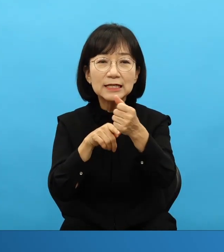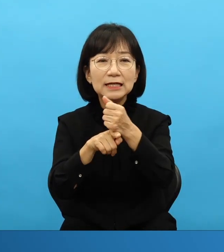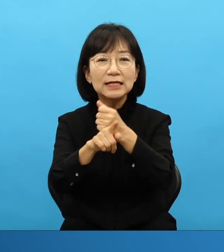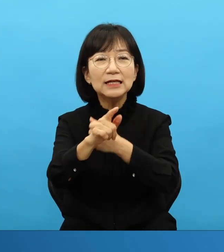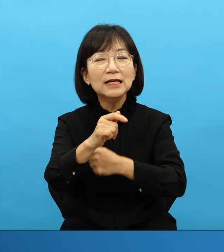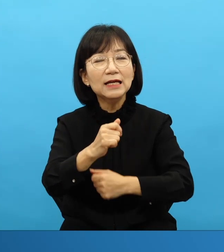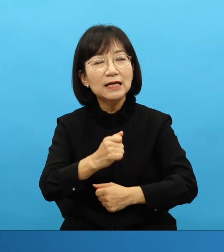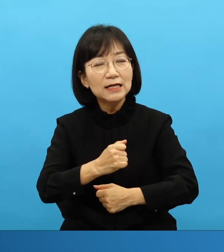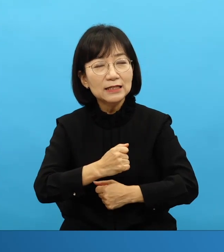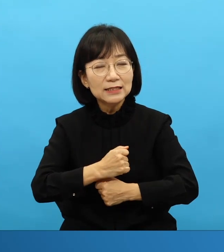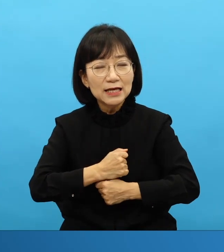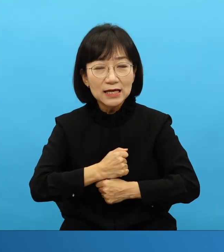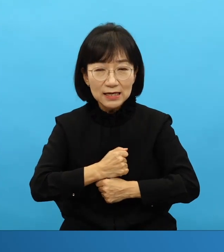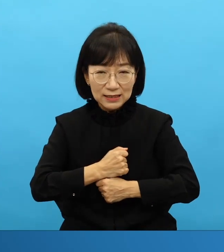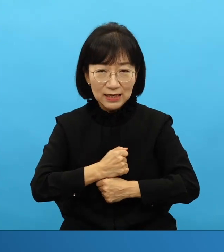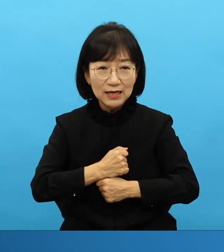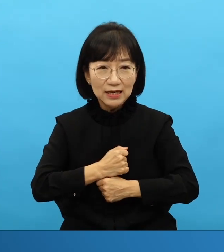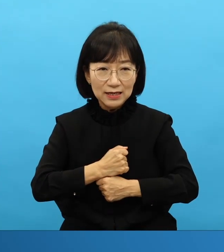장제를